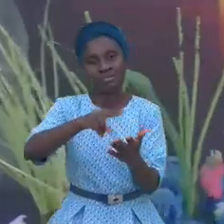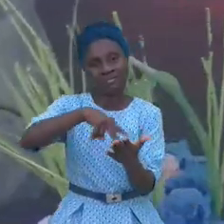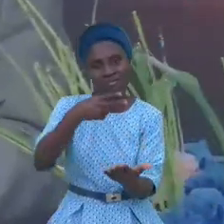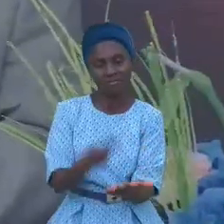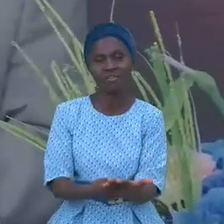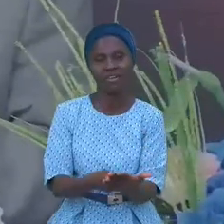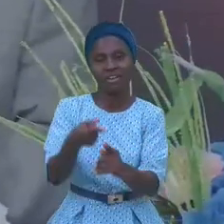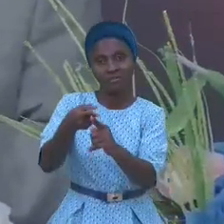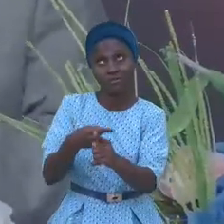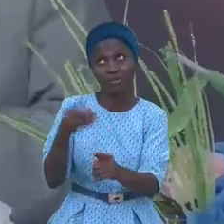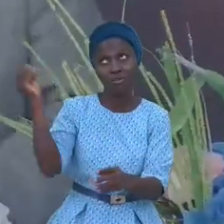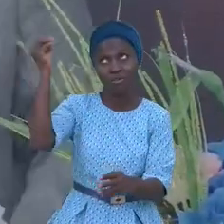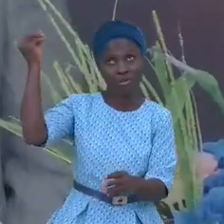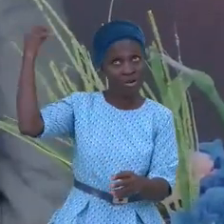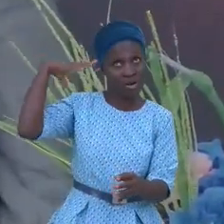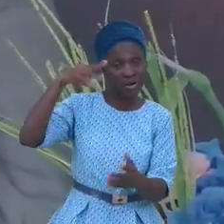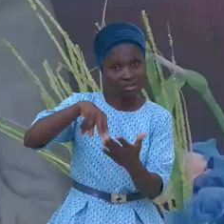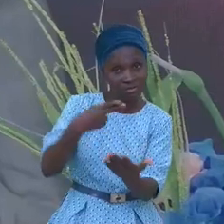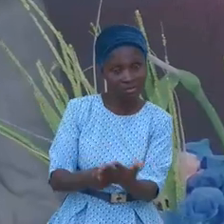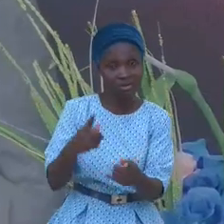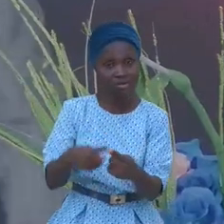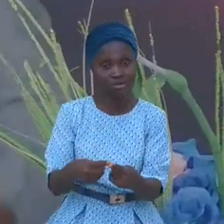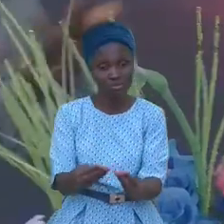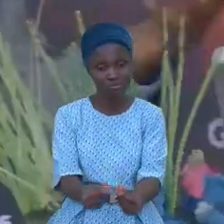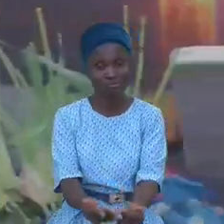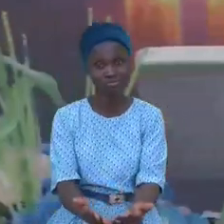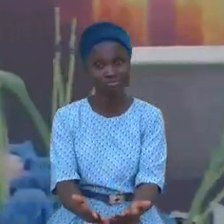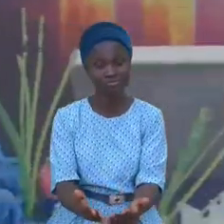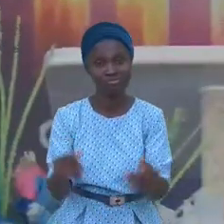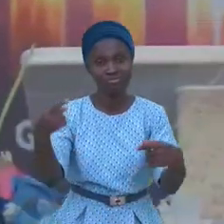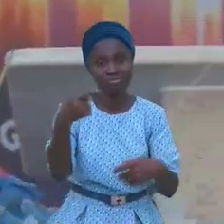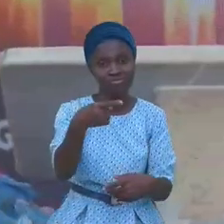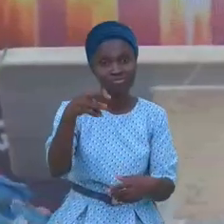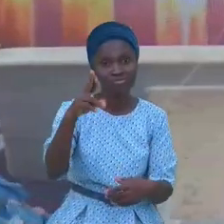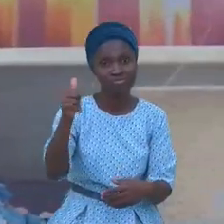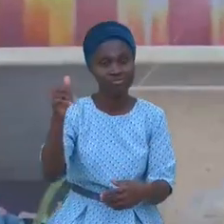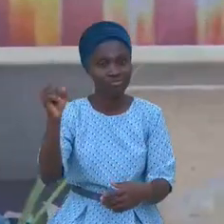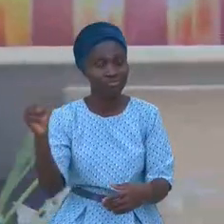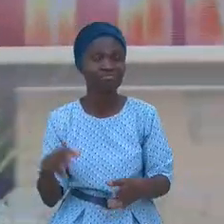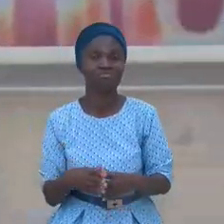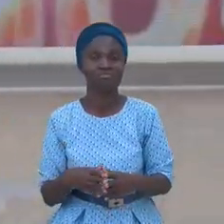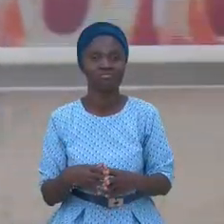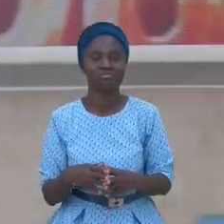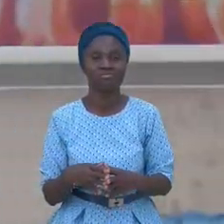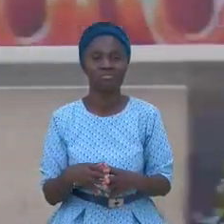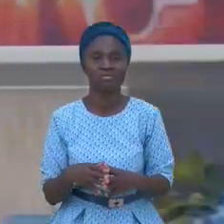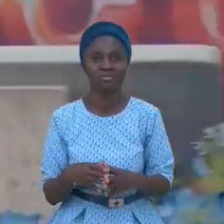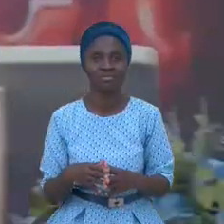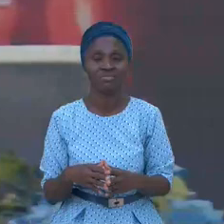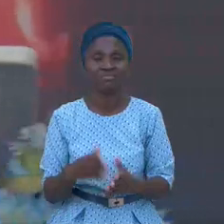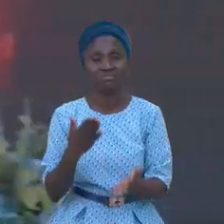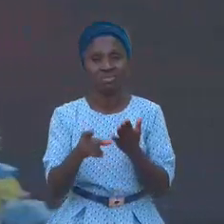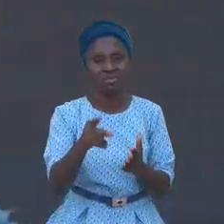Il est tombé de la grâce à la disgrâce. Quelqu'un pouvait rester là. Je ne suis pas